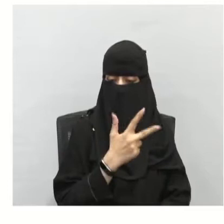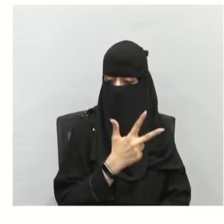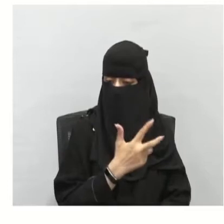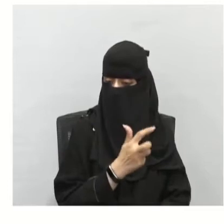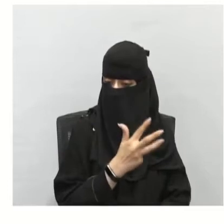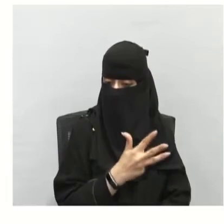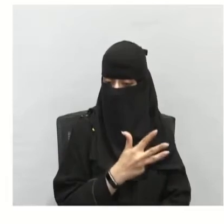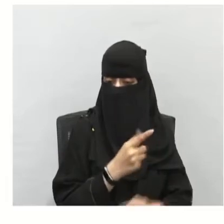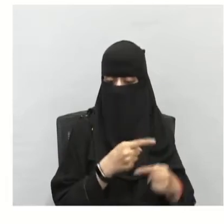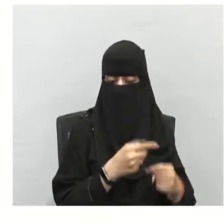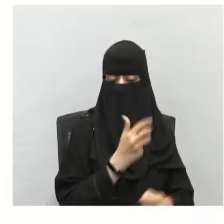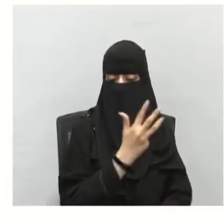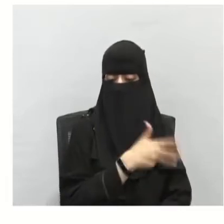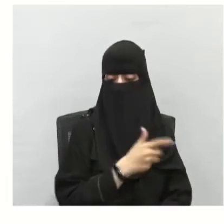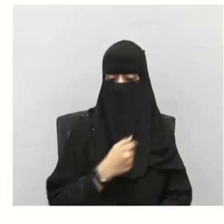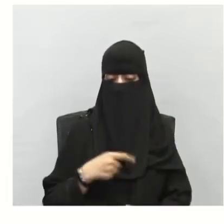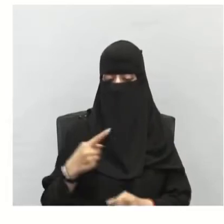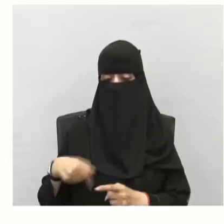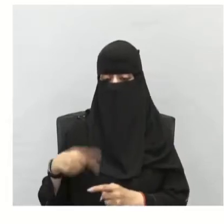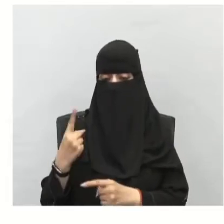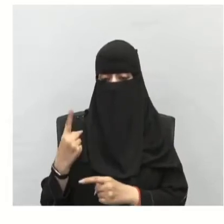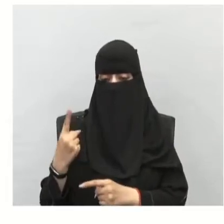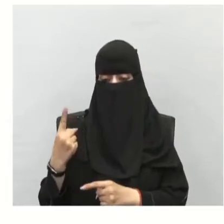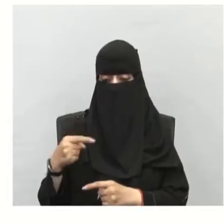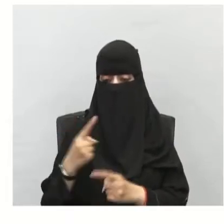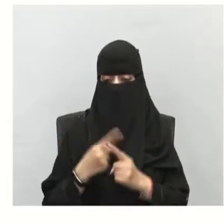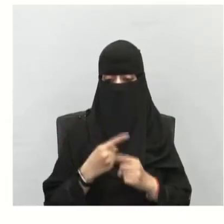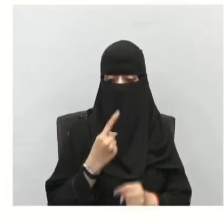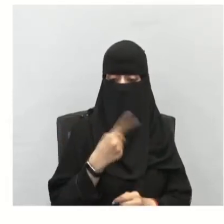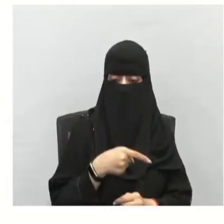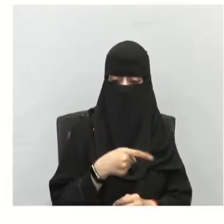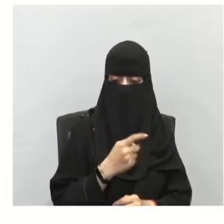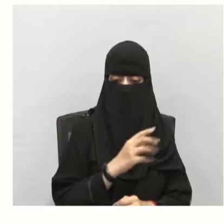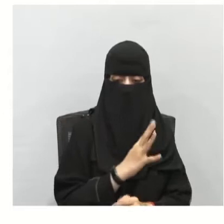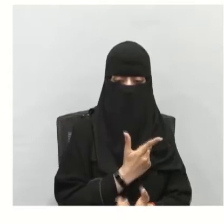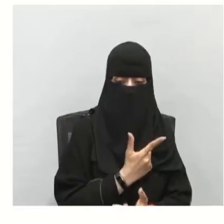10 في 10 100. لاحظوا معي هنا العدد الأساسي، هنا